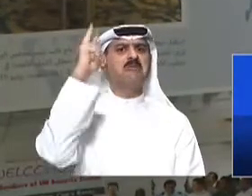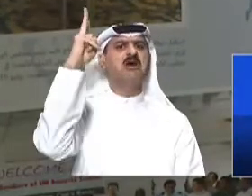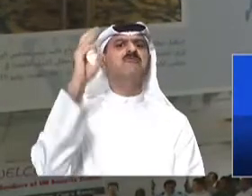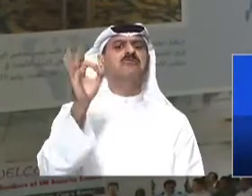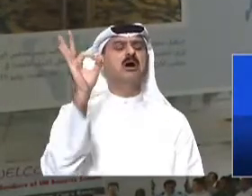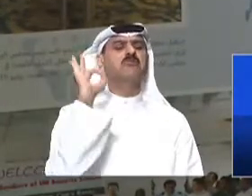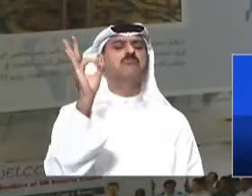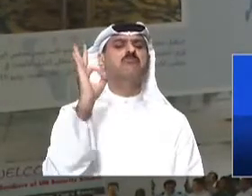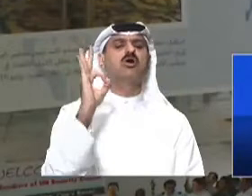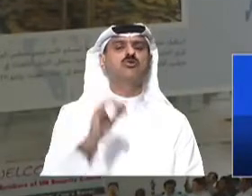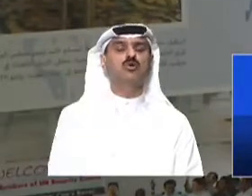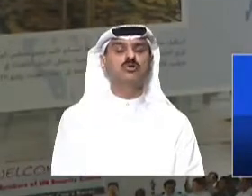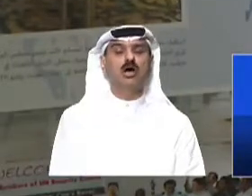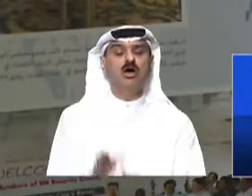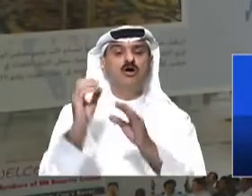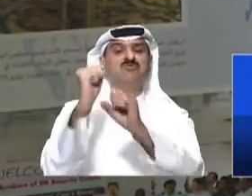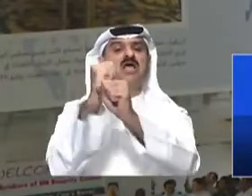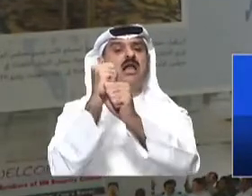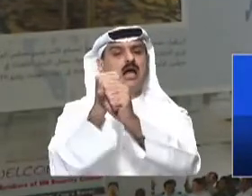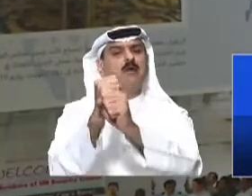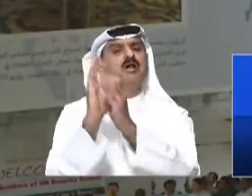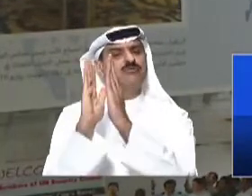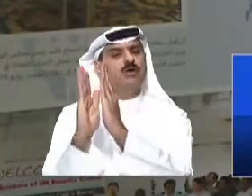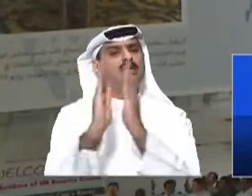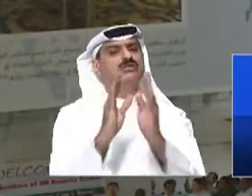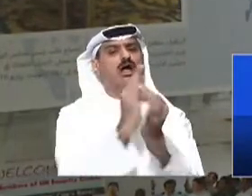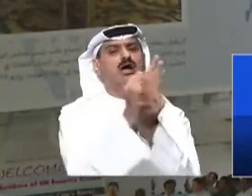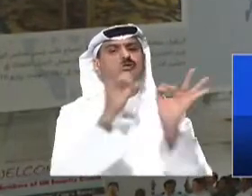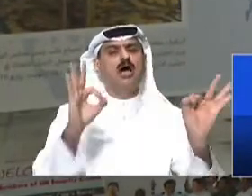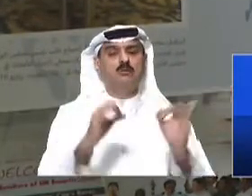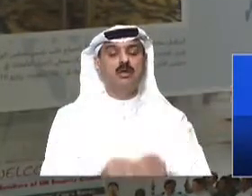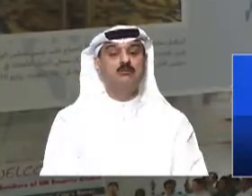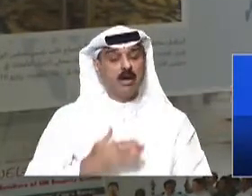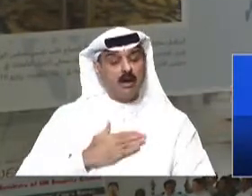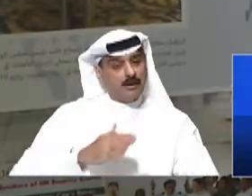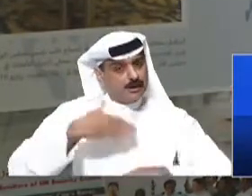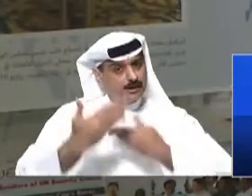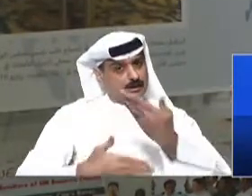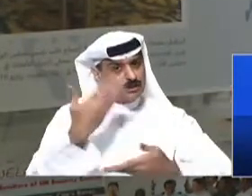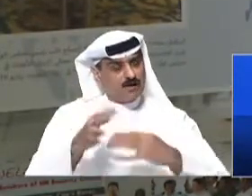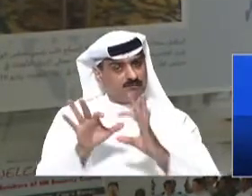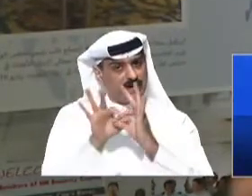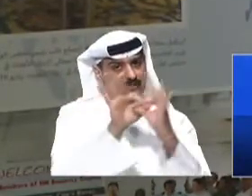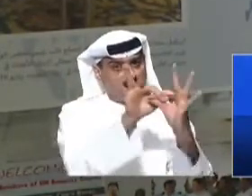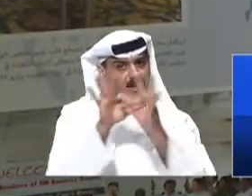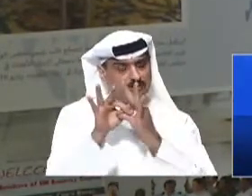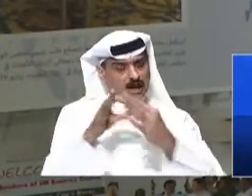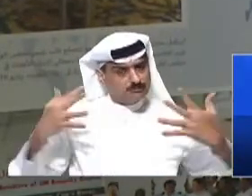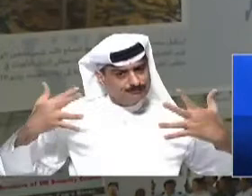وابتكارات في المجال الأعمال، نسعى من خلال هذا التعاون إلى أن نربط